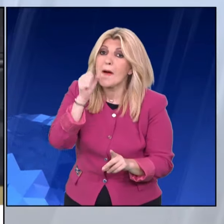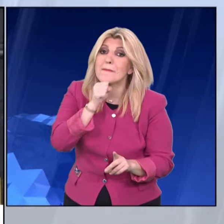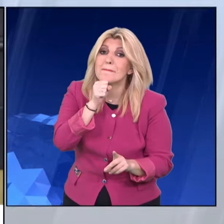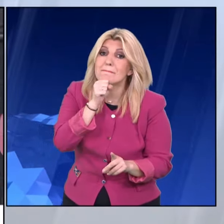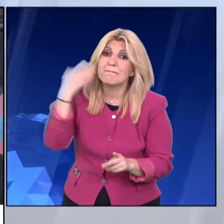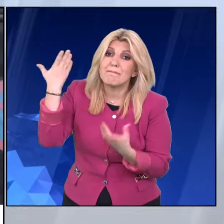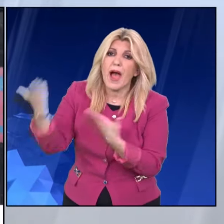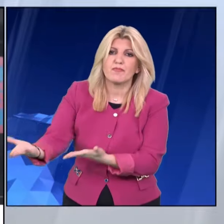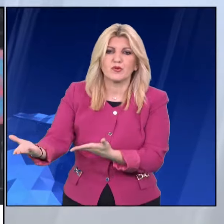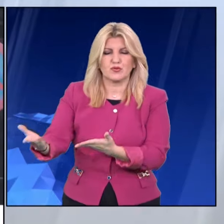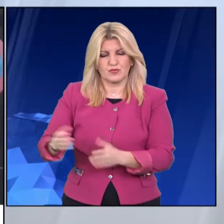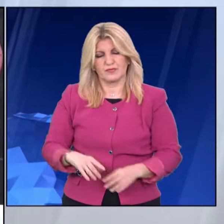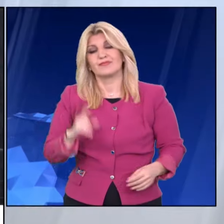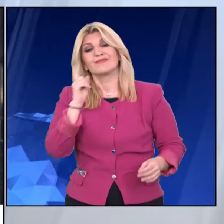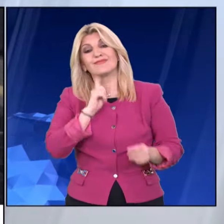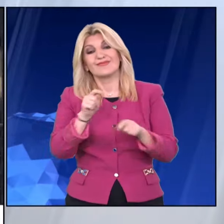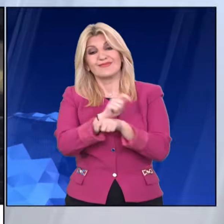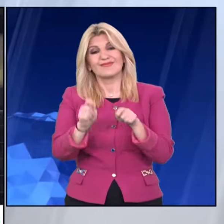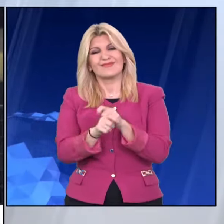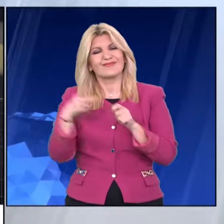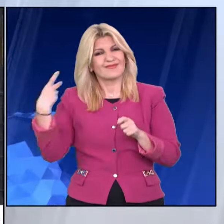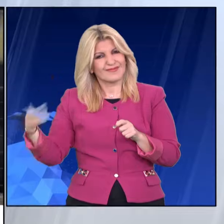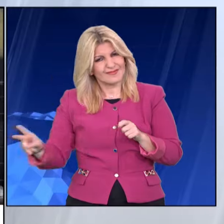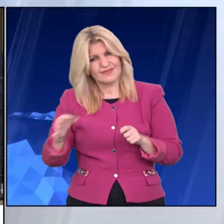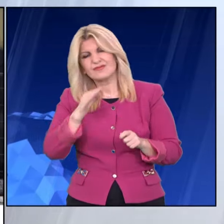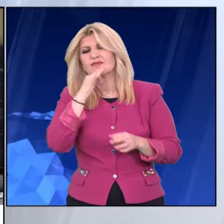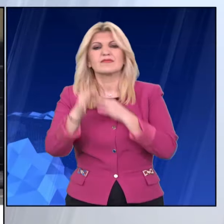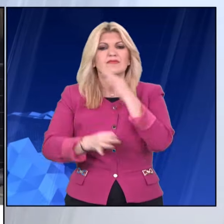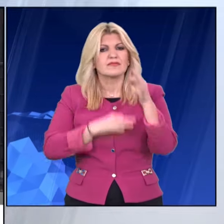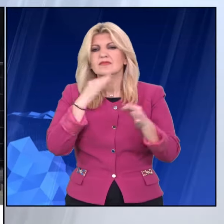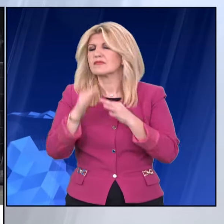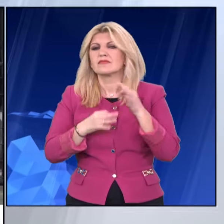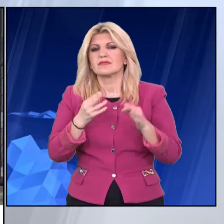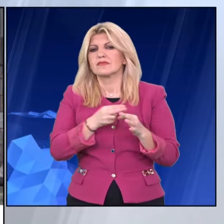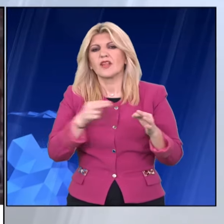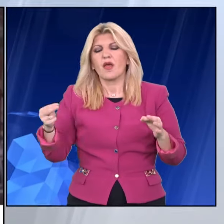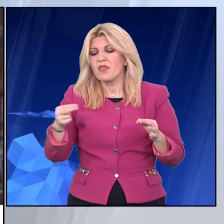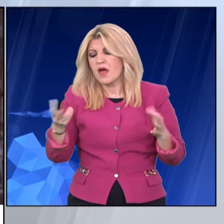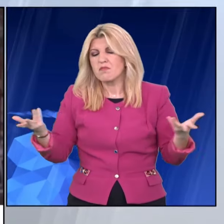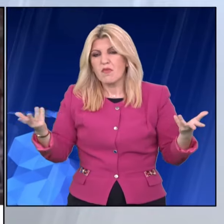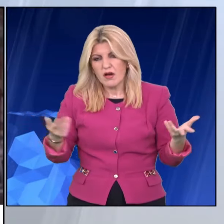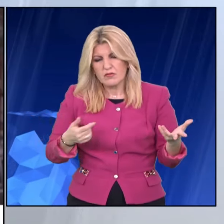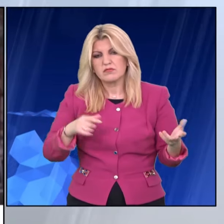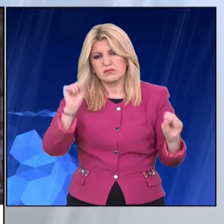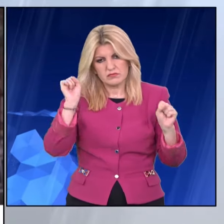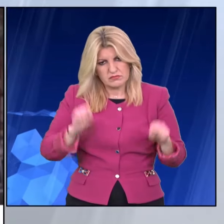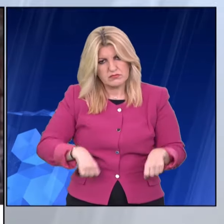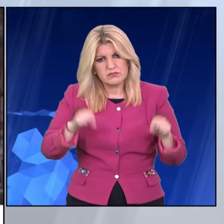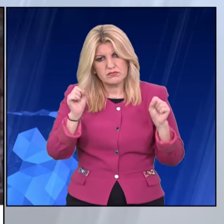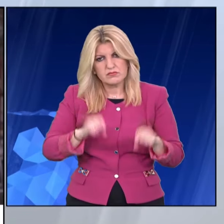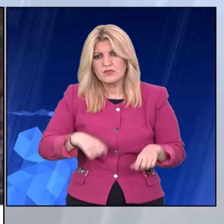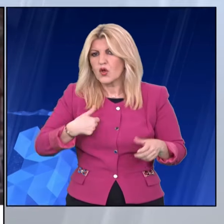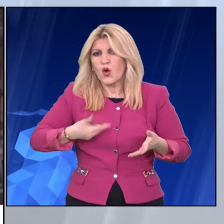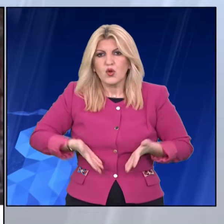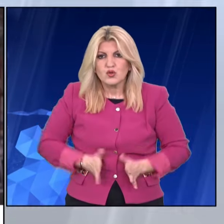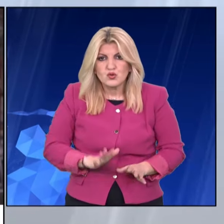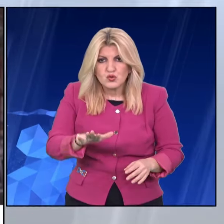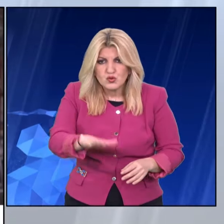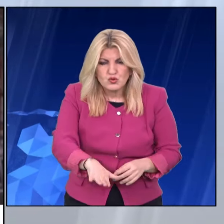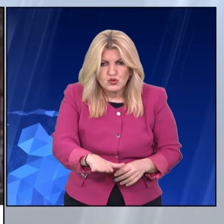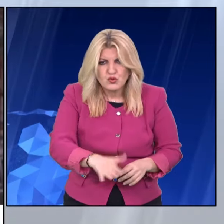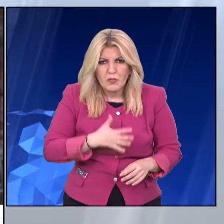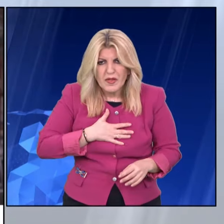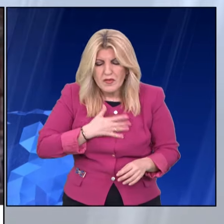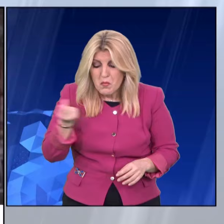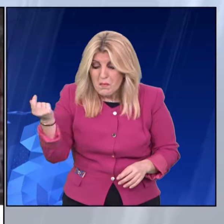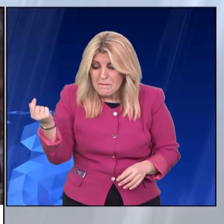την Κατερίνα Νόντα για τη στιγμή που το παιδί της έζησε τον απόλυτο εφιάλτη. Θα μπορούσε να έχει σκοτωθεί και το παιδί μου. Εγώ ήμουνα